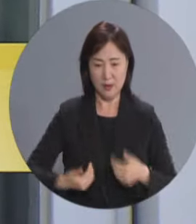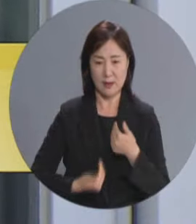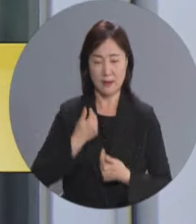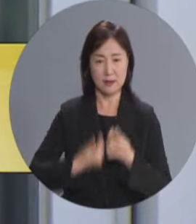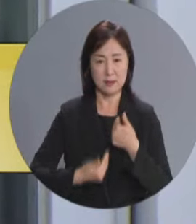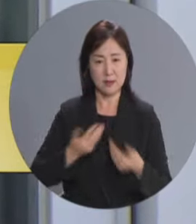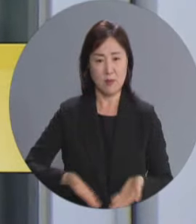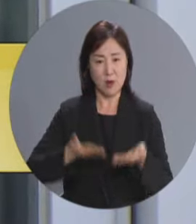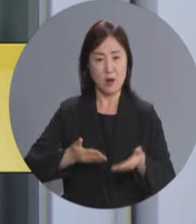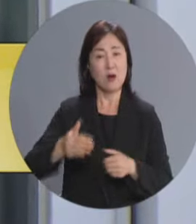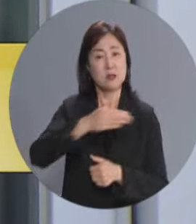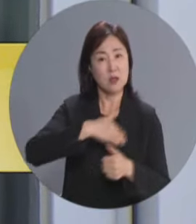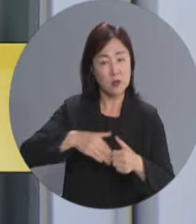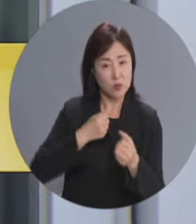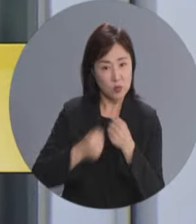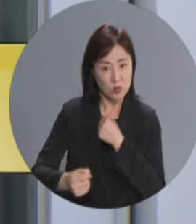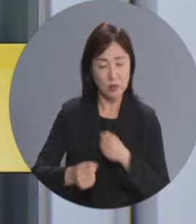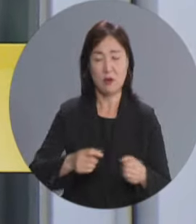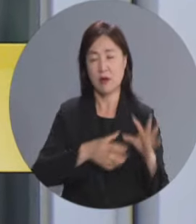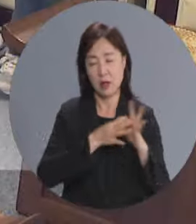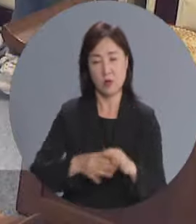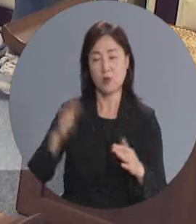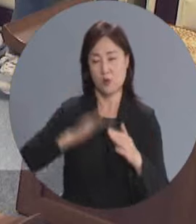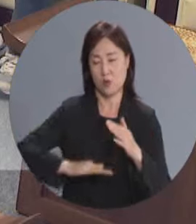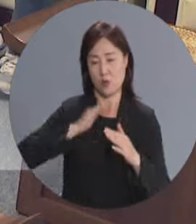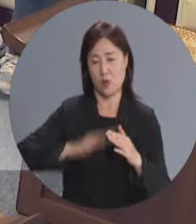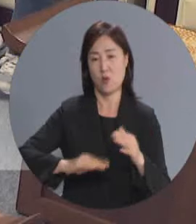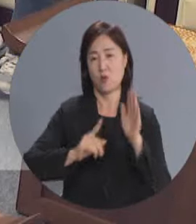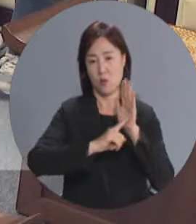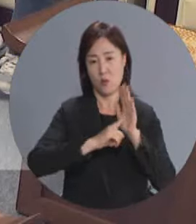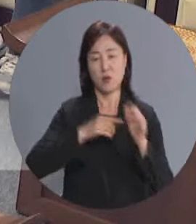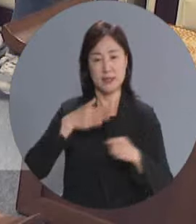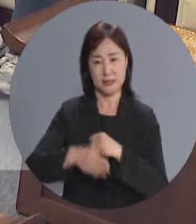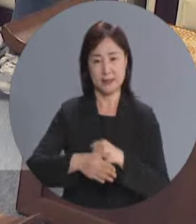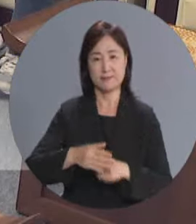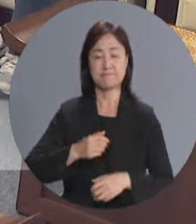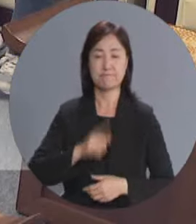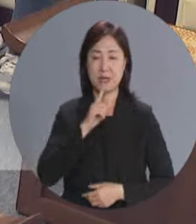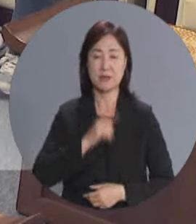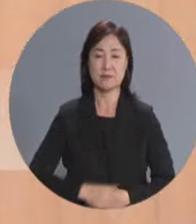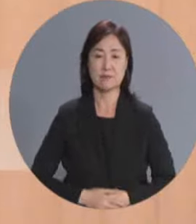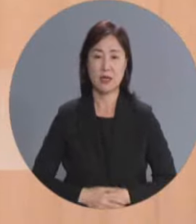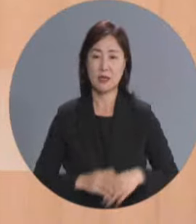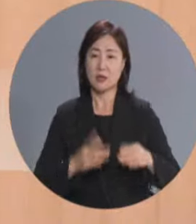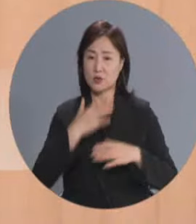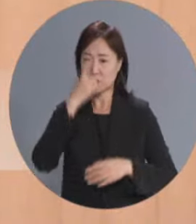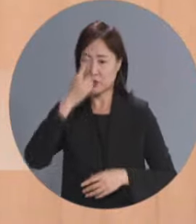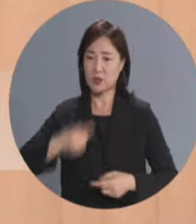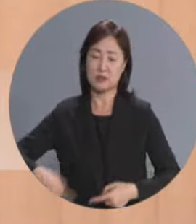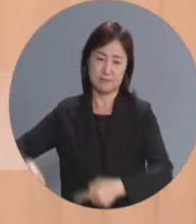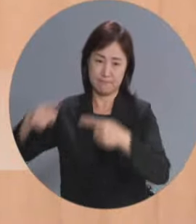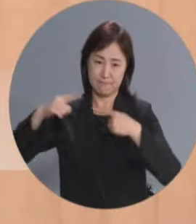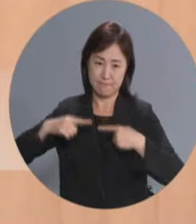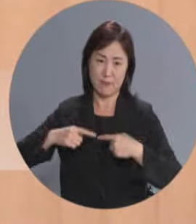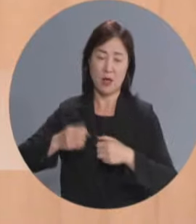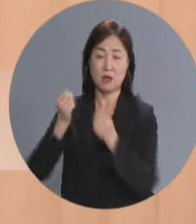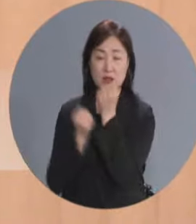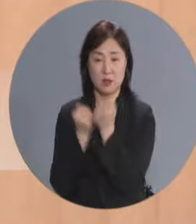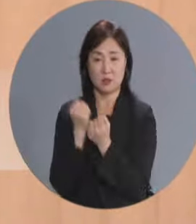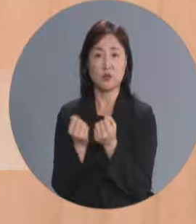논란에도 공강을 택한 겁니다 도는 순천대와 순천시가 공모에